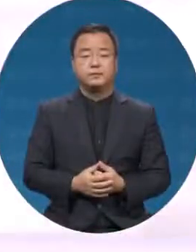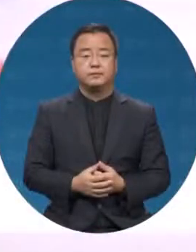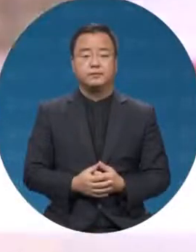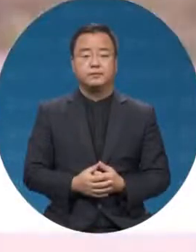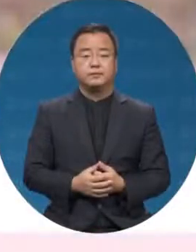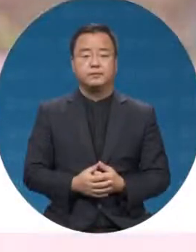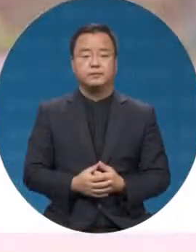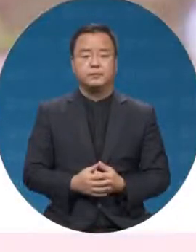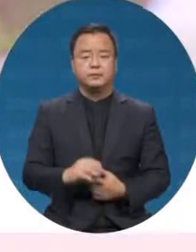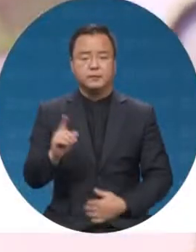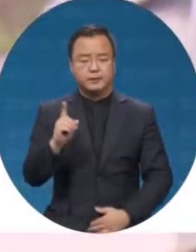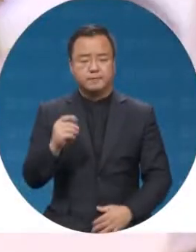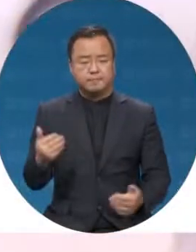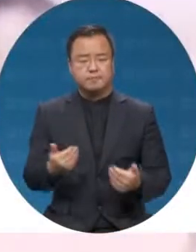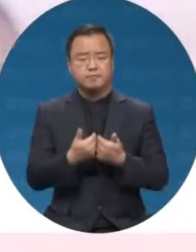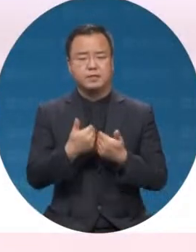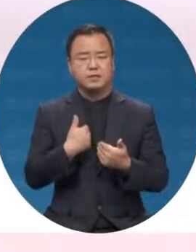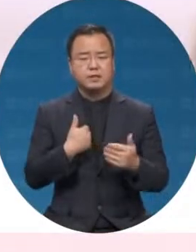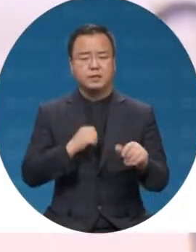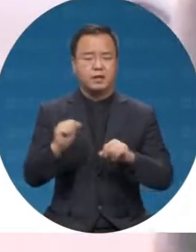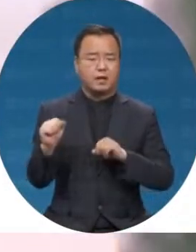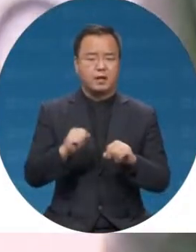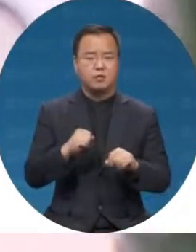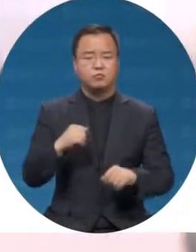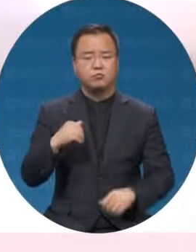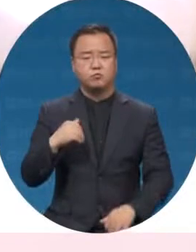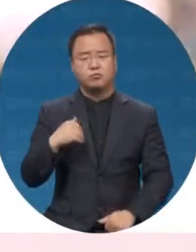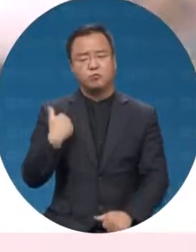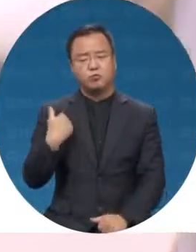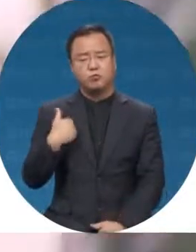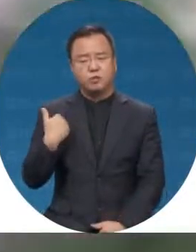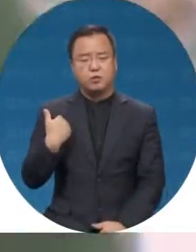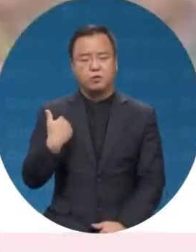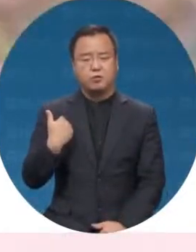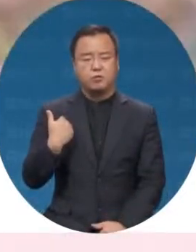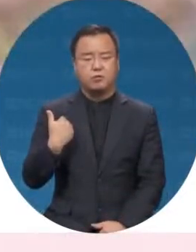힘들어야지. 나 할 줄 모른다고. 아, 어떡해요.